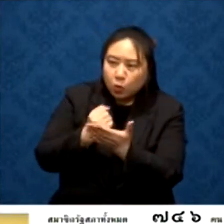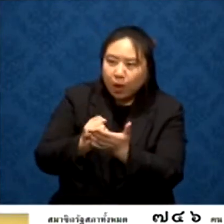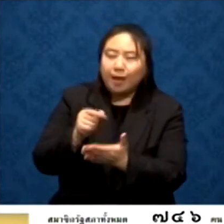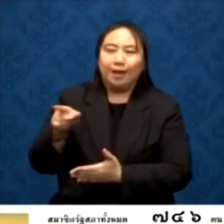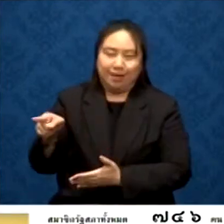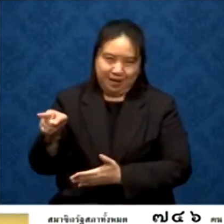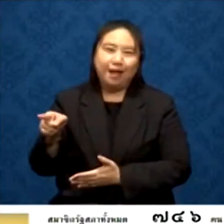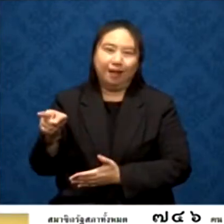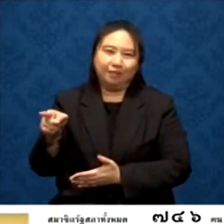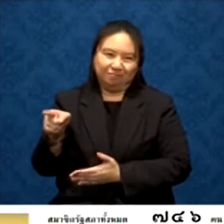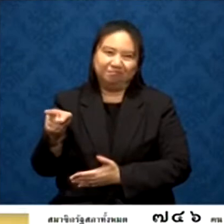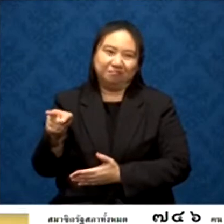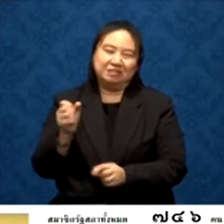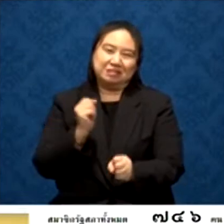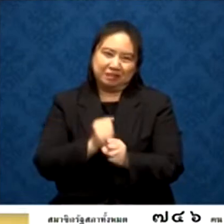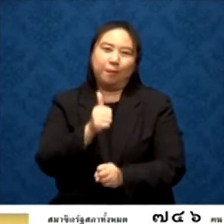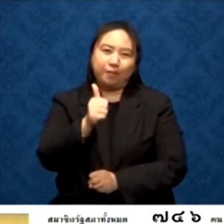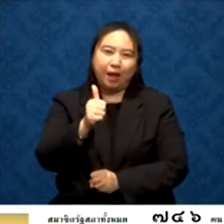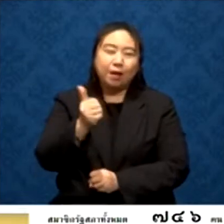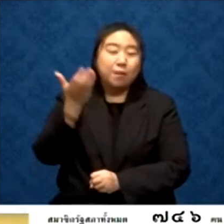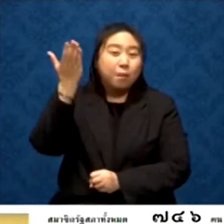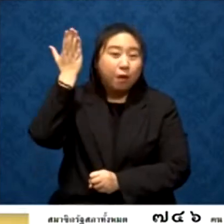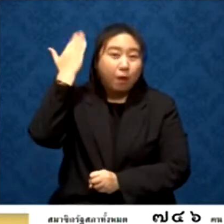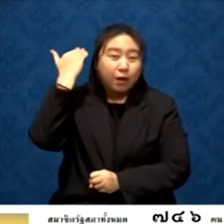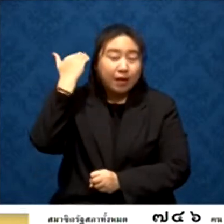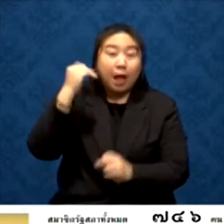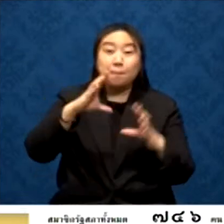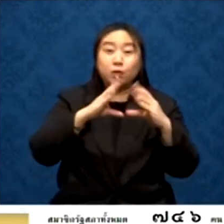ตั้งหลายเดือนที่มีการปิดสมัยประชุมสว.